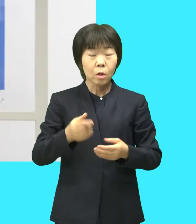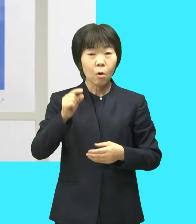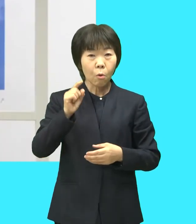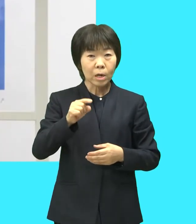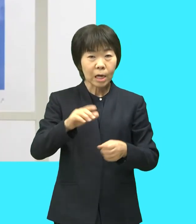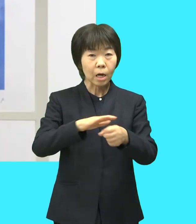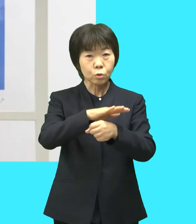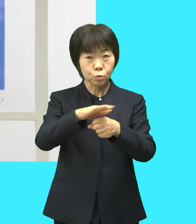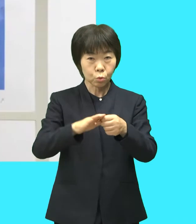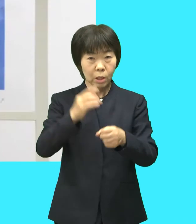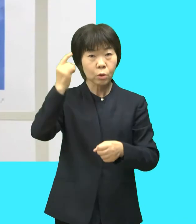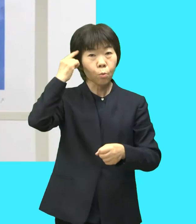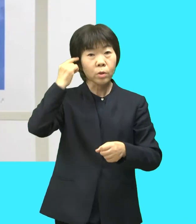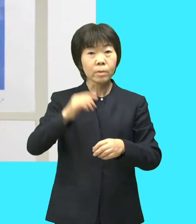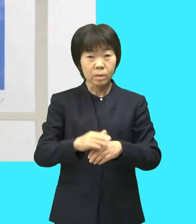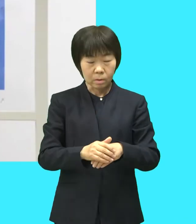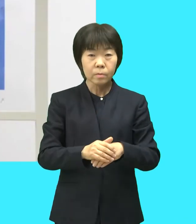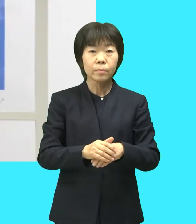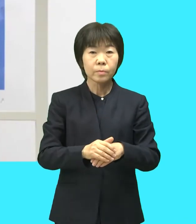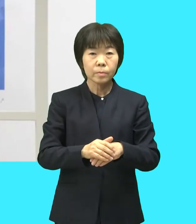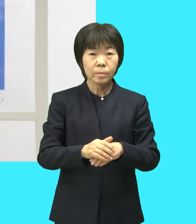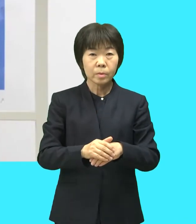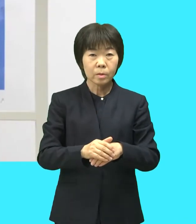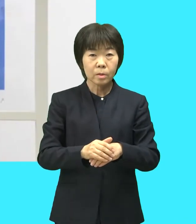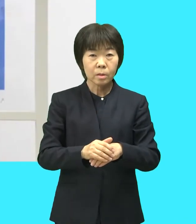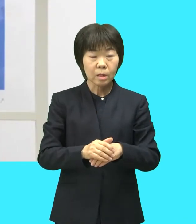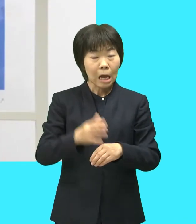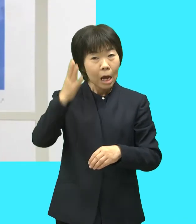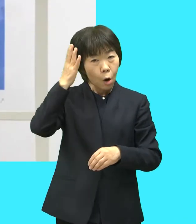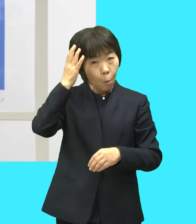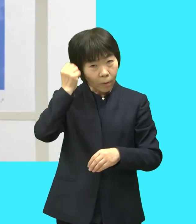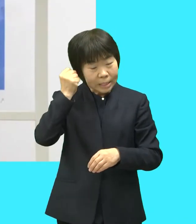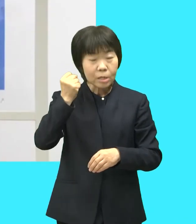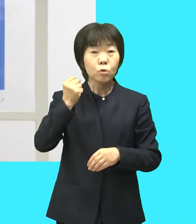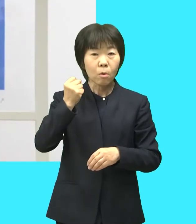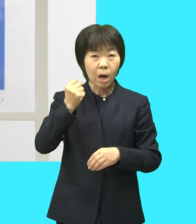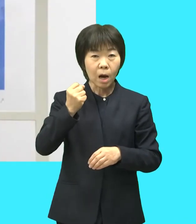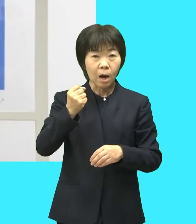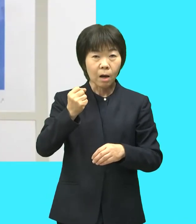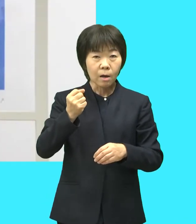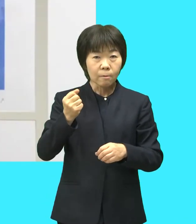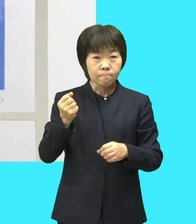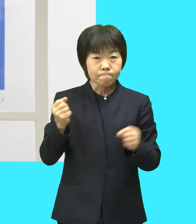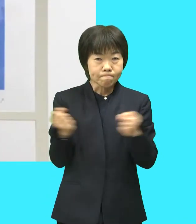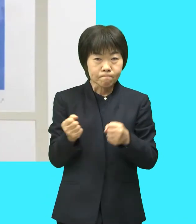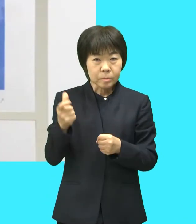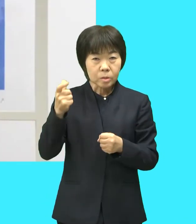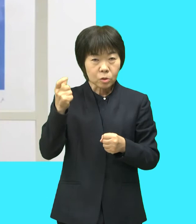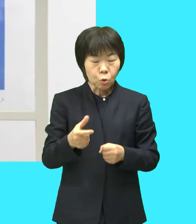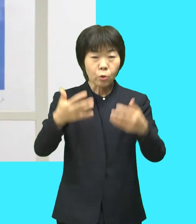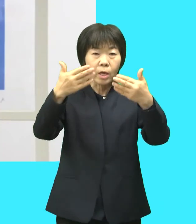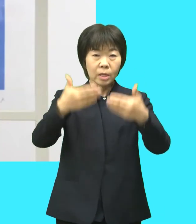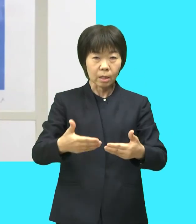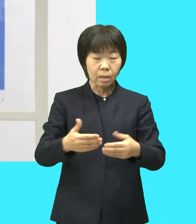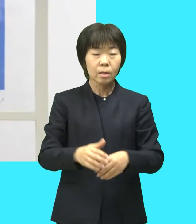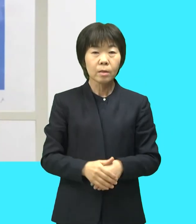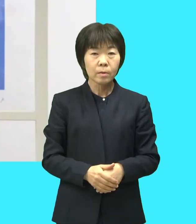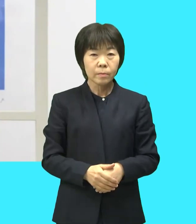が重要だと思います。また特に印象に残っていますのが凍土壁です。